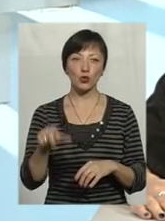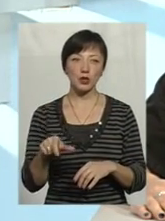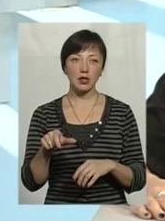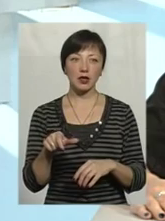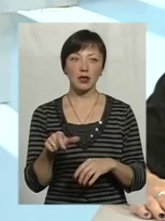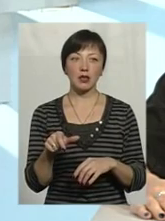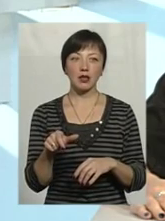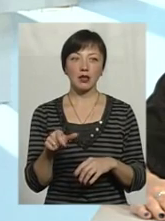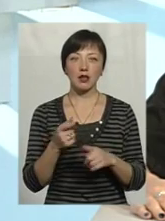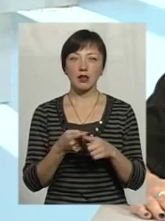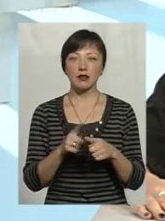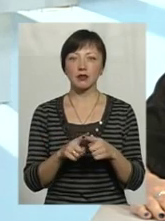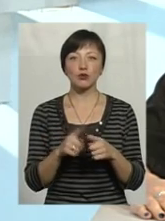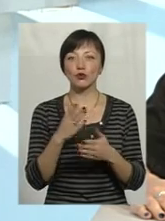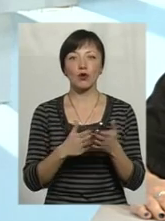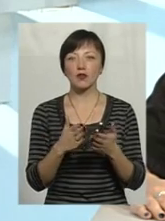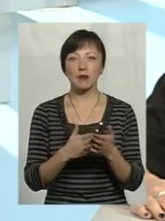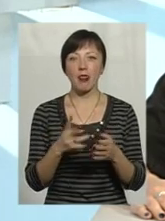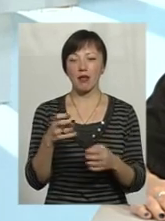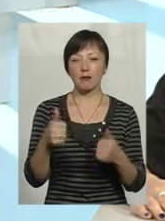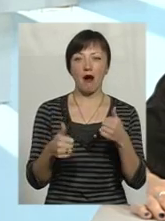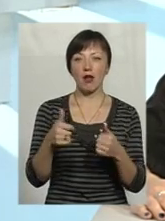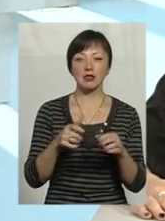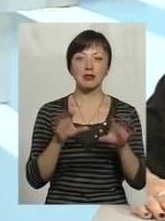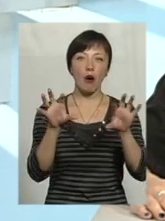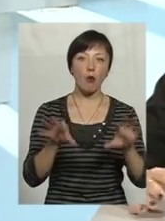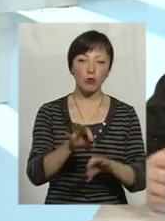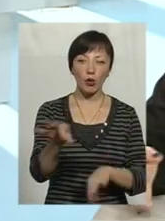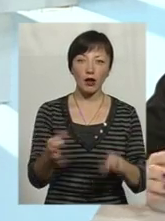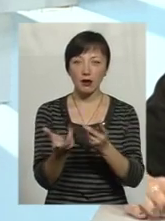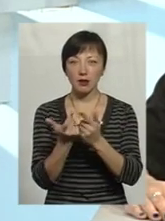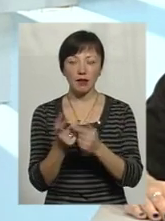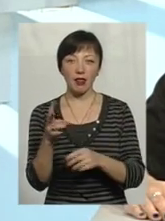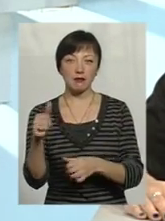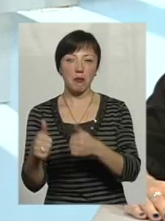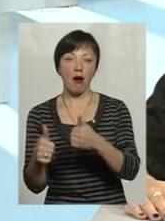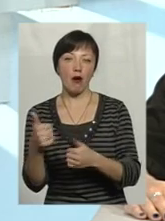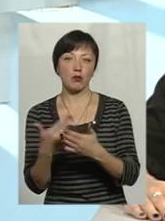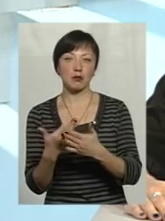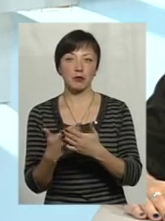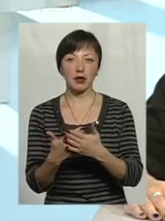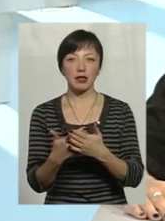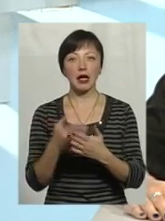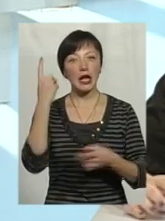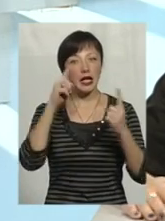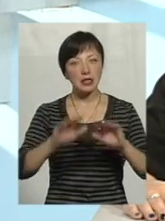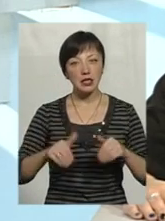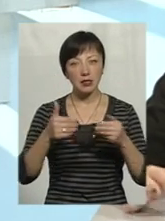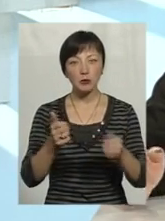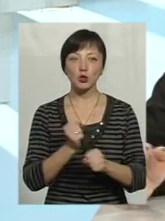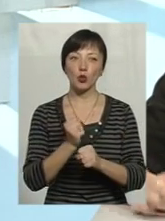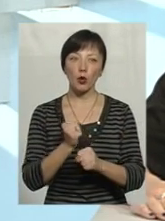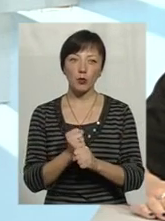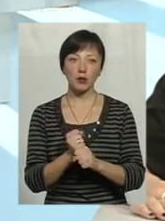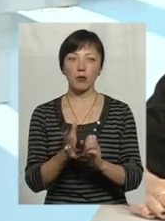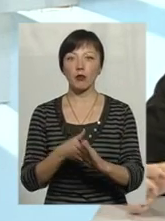міряються зовсім не тим. Вони не міряються законопроектами, кількістю, вони не міряються ініціативами, зробленим,